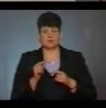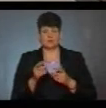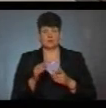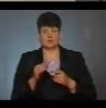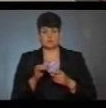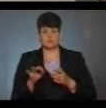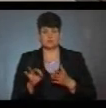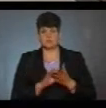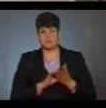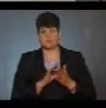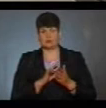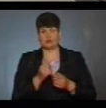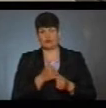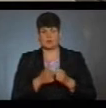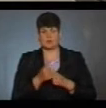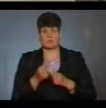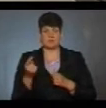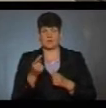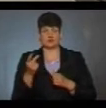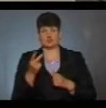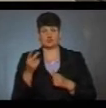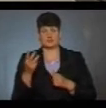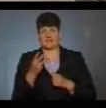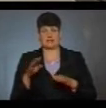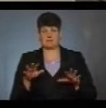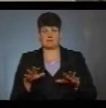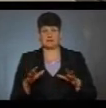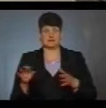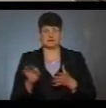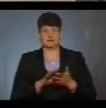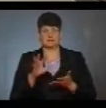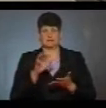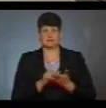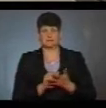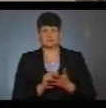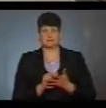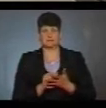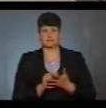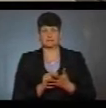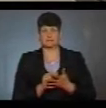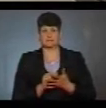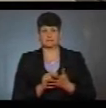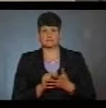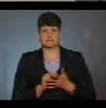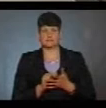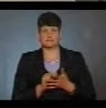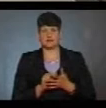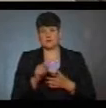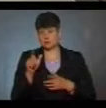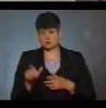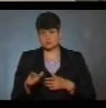ставав лідером перше, друге або третє місце, залежно в якому ОВО, не існуючий